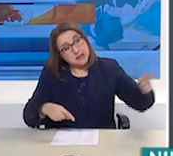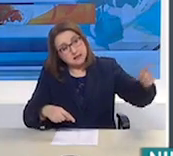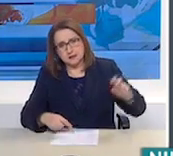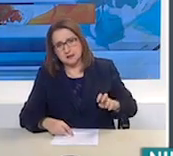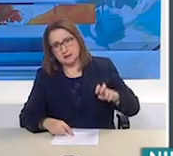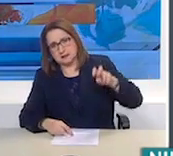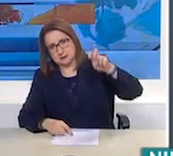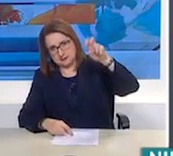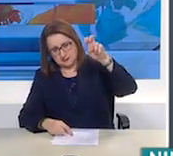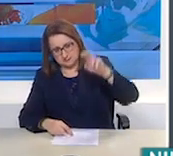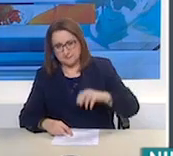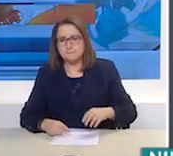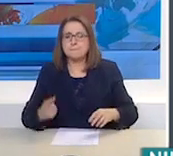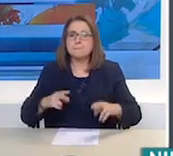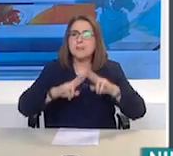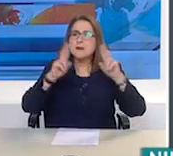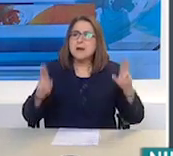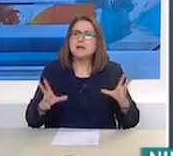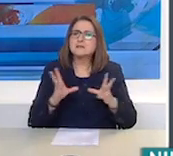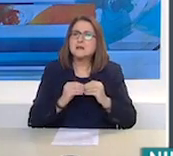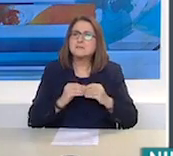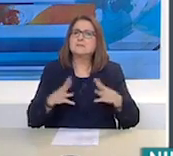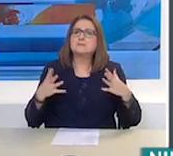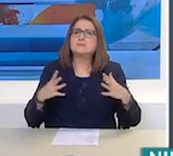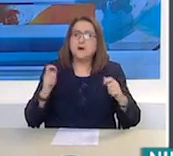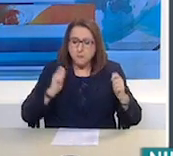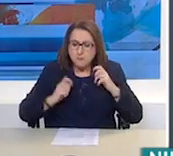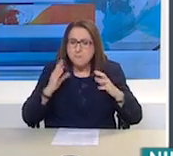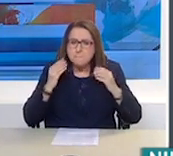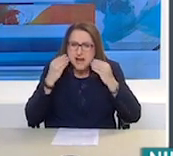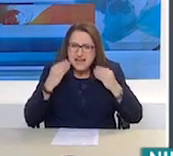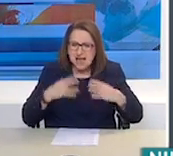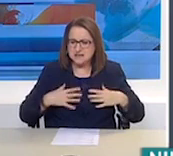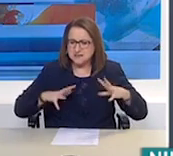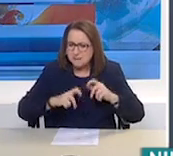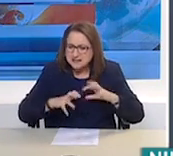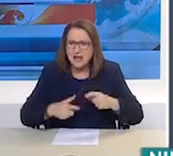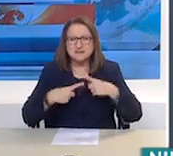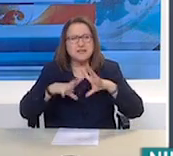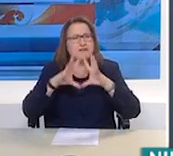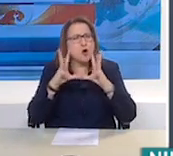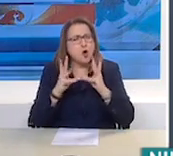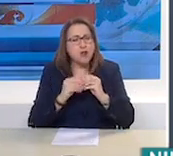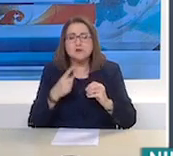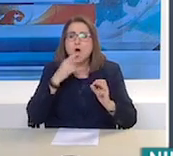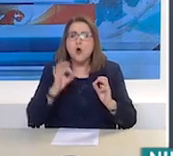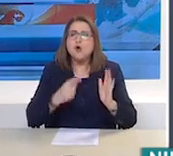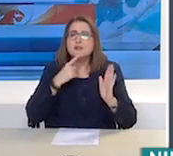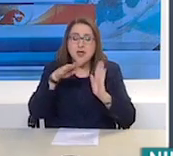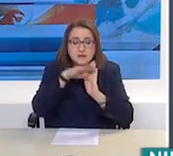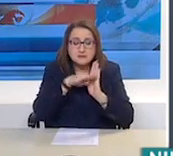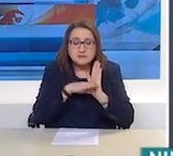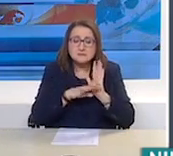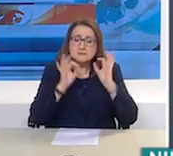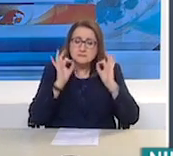φροντίδας σώματος, ισχύει ο κανόνας πυκνότητας πληθυσμού όλων των επιχειρήσεων παροχής υπηρεσιών και το διευρυμένο